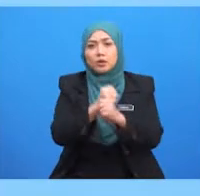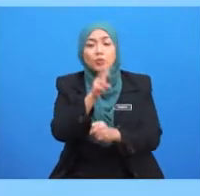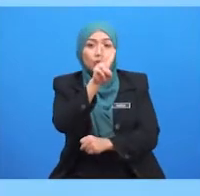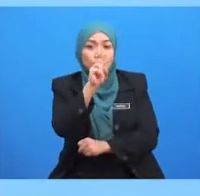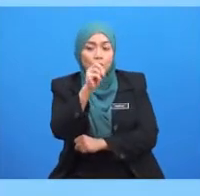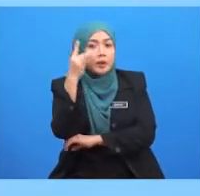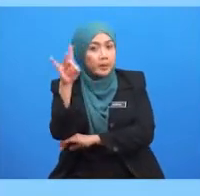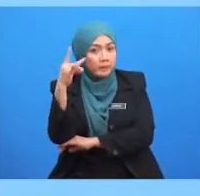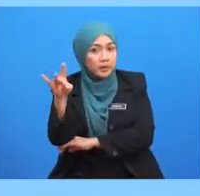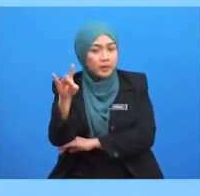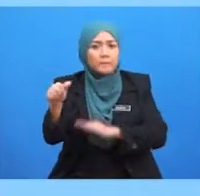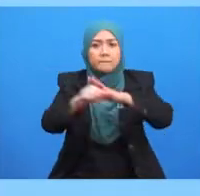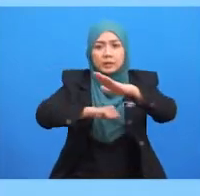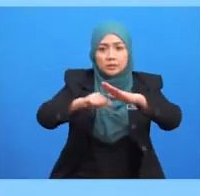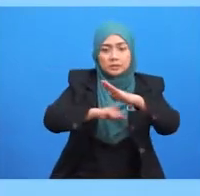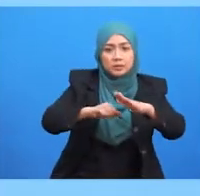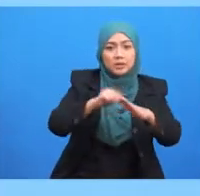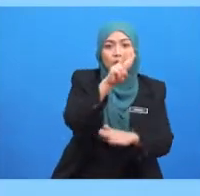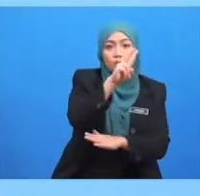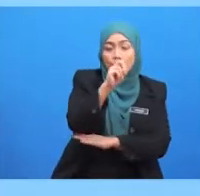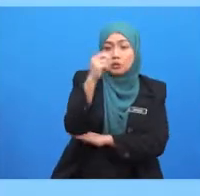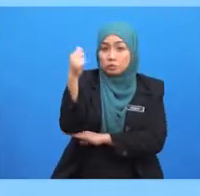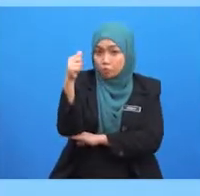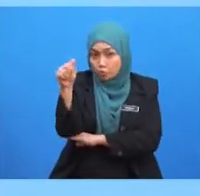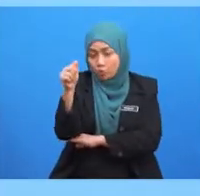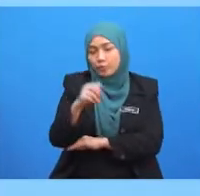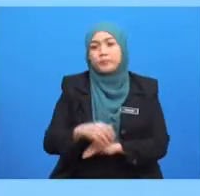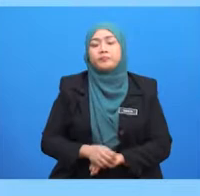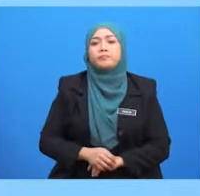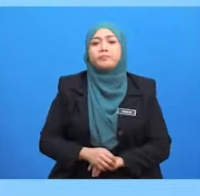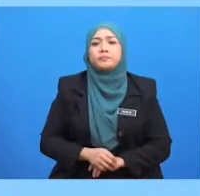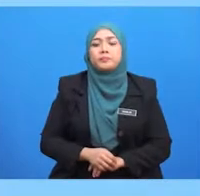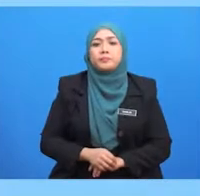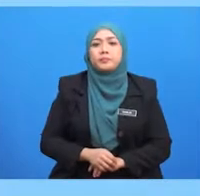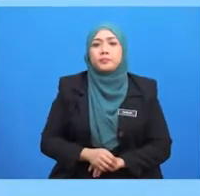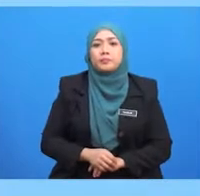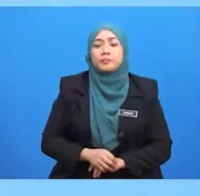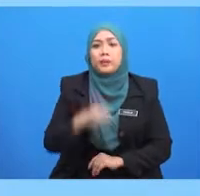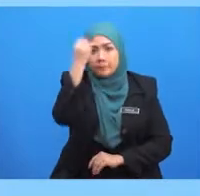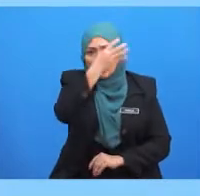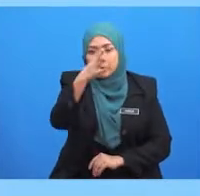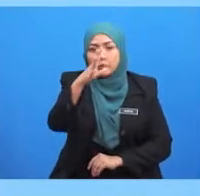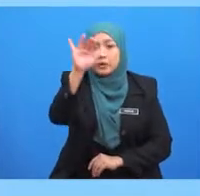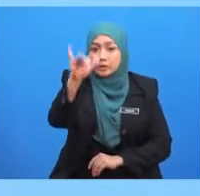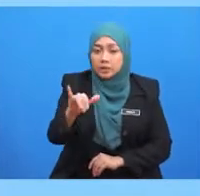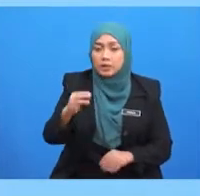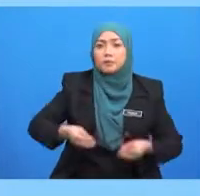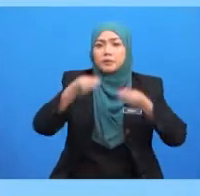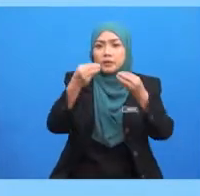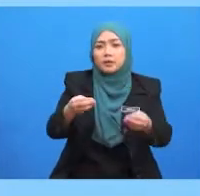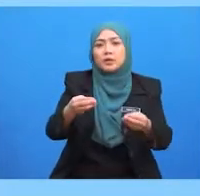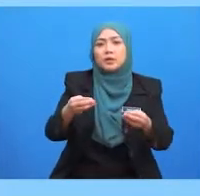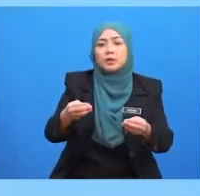2018 berasaskan tahun 2010 sementara main-main yang diberikan